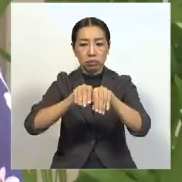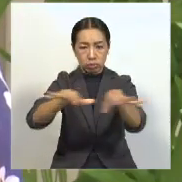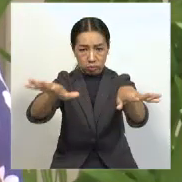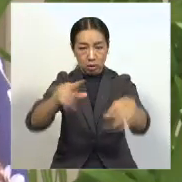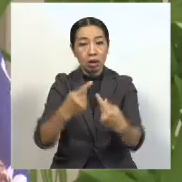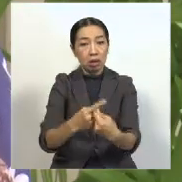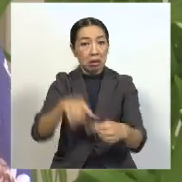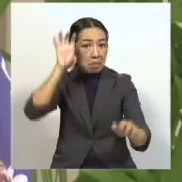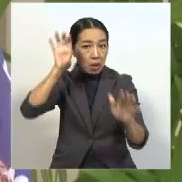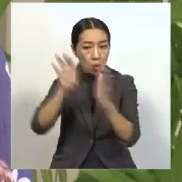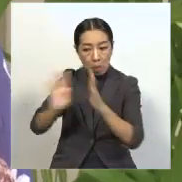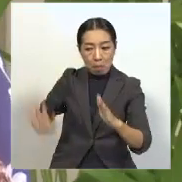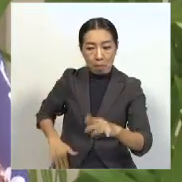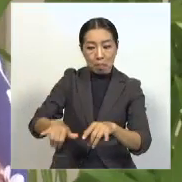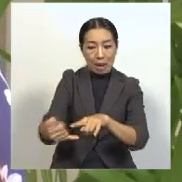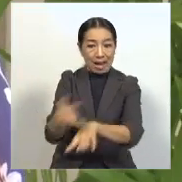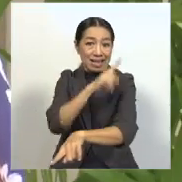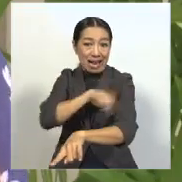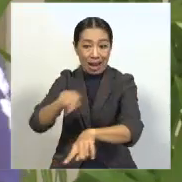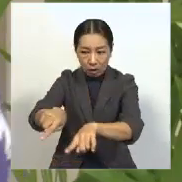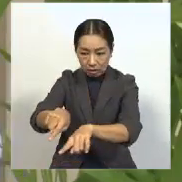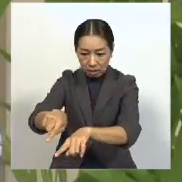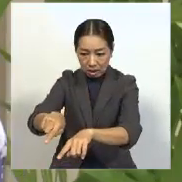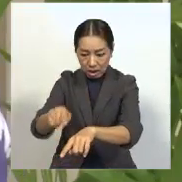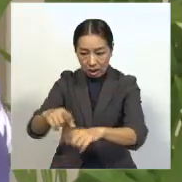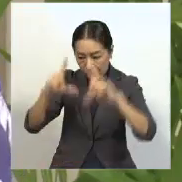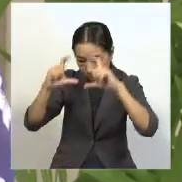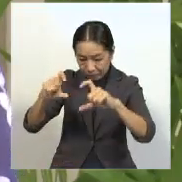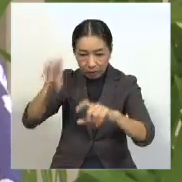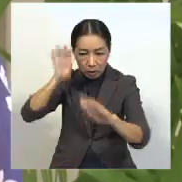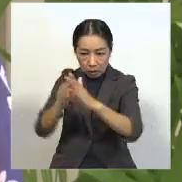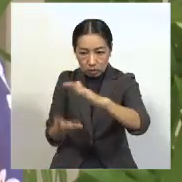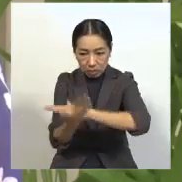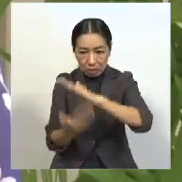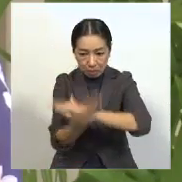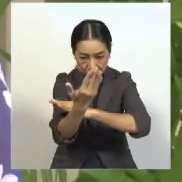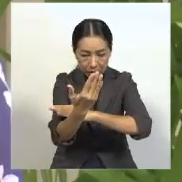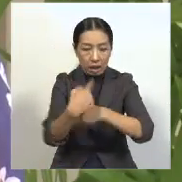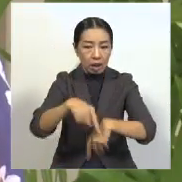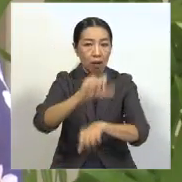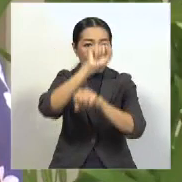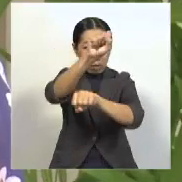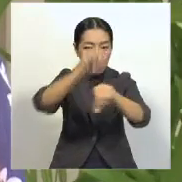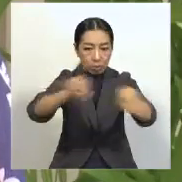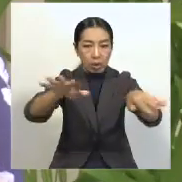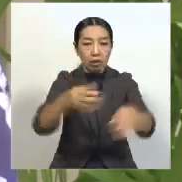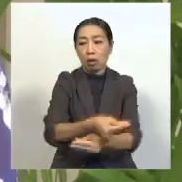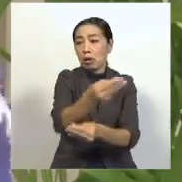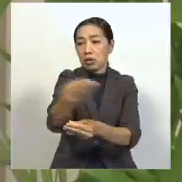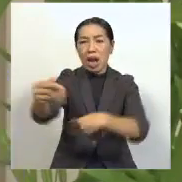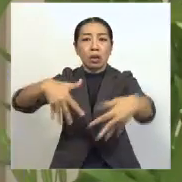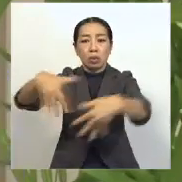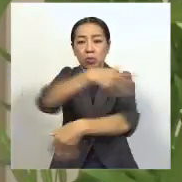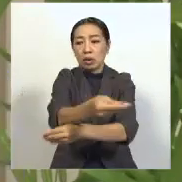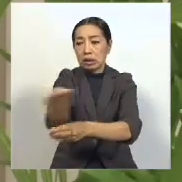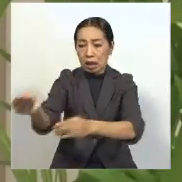พ์เอาเป็นรูปของสุนัขตัวเกิดเหตุแจกจ่ายไปทั่วเลยแล้วก็ให้ทางชุมชนประกาศประชาสัมพันธ์ด้วยรวมทั้ง